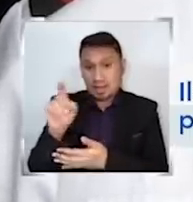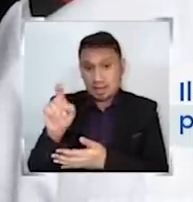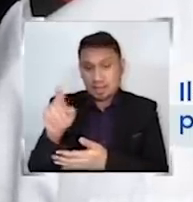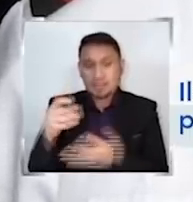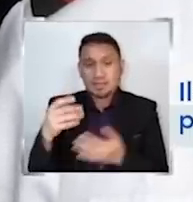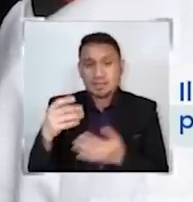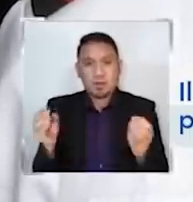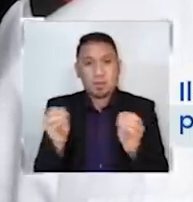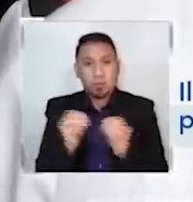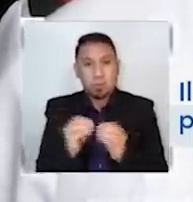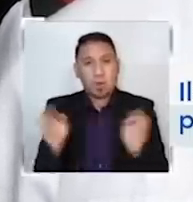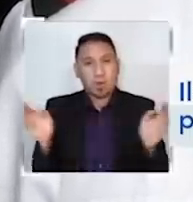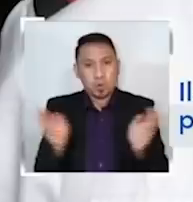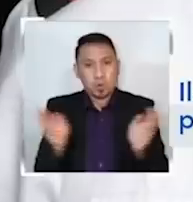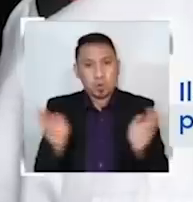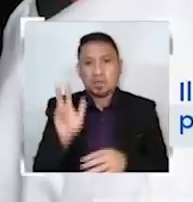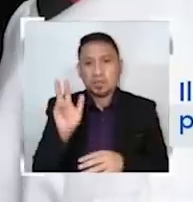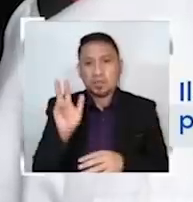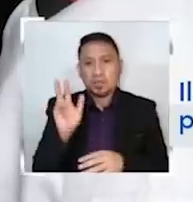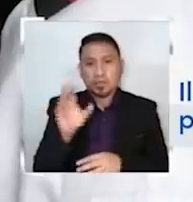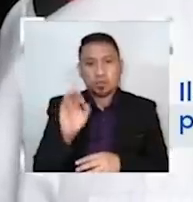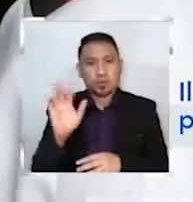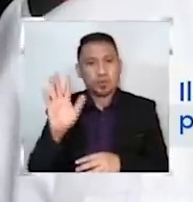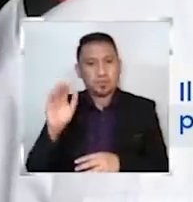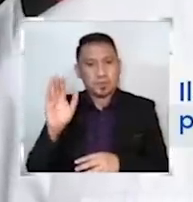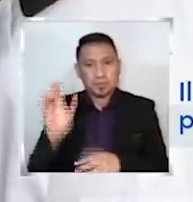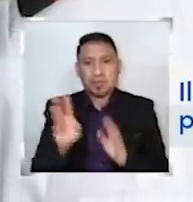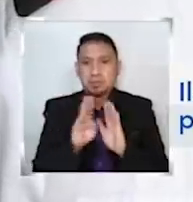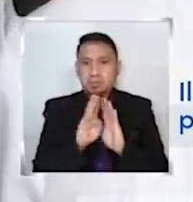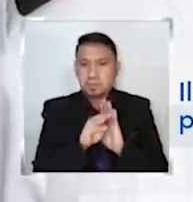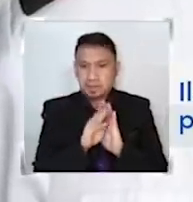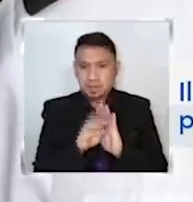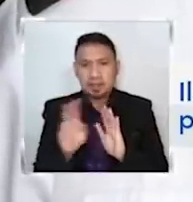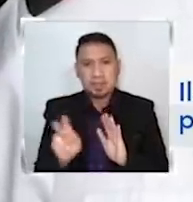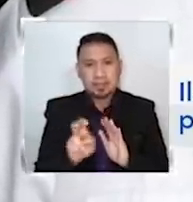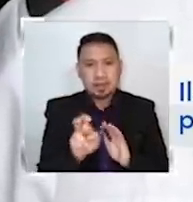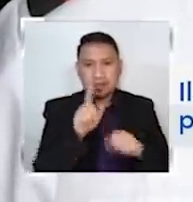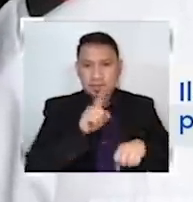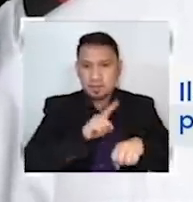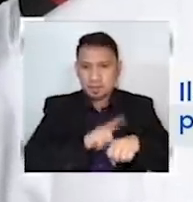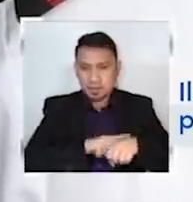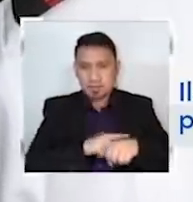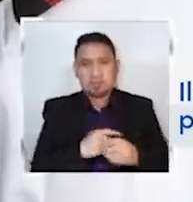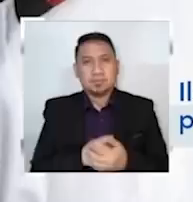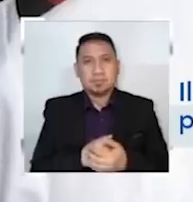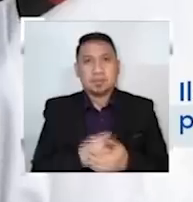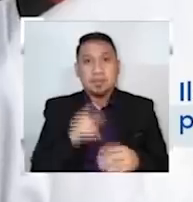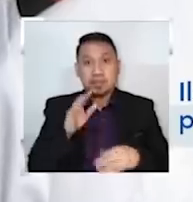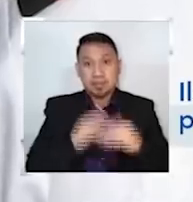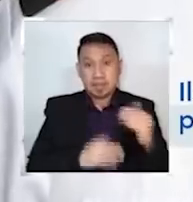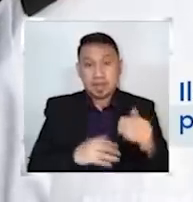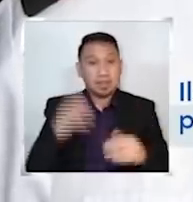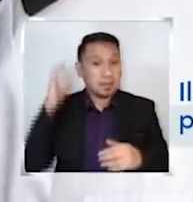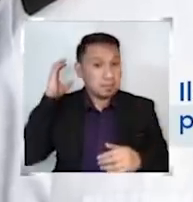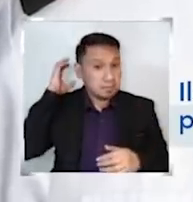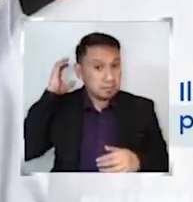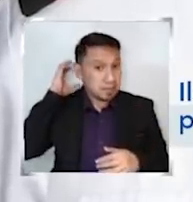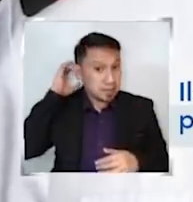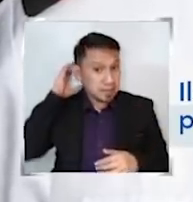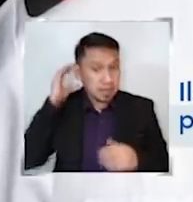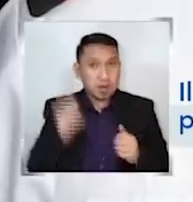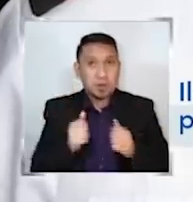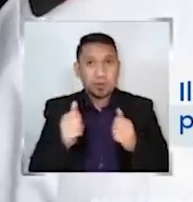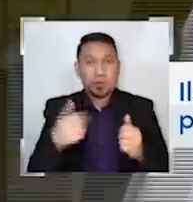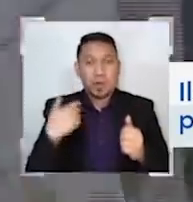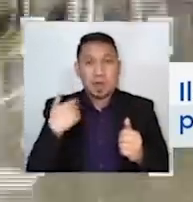halos 15 minutes to 30 minutes ang travel time kaysa sa Mindanao Avenue na inaabot ng 1 hour bago